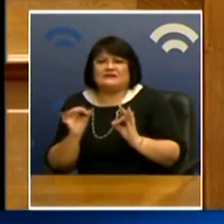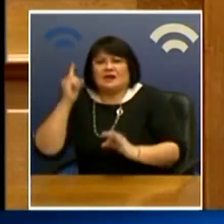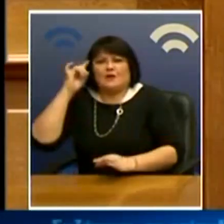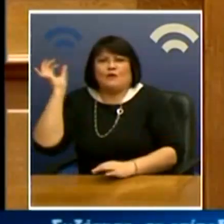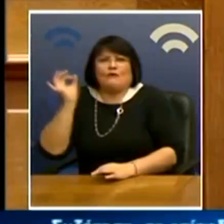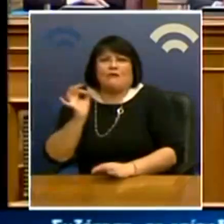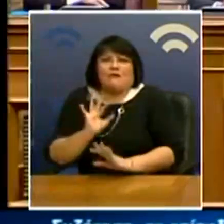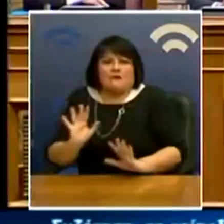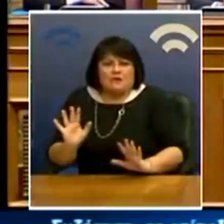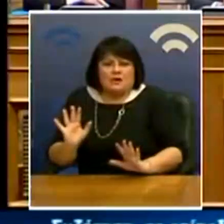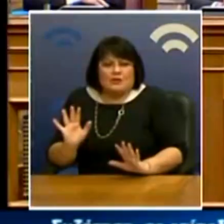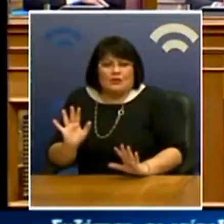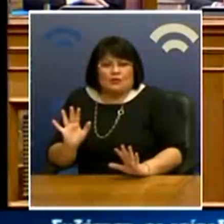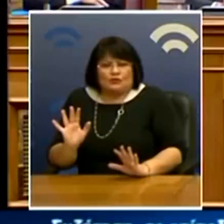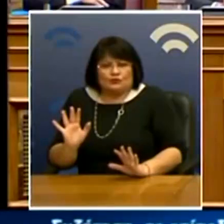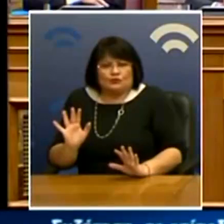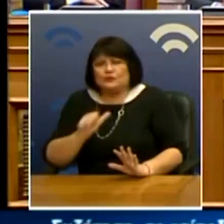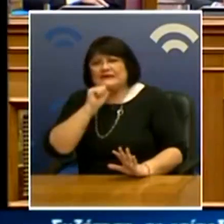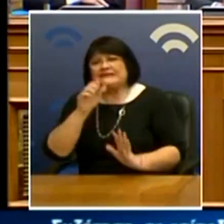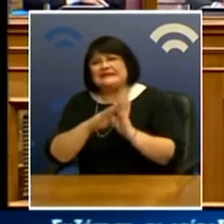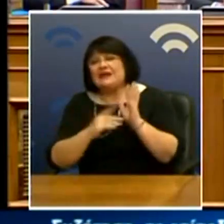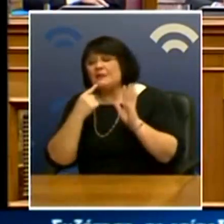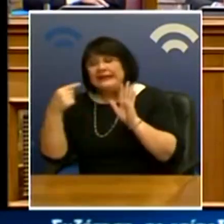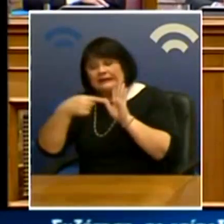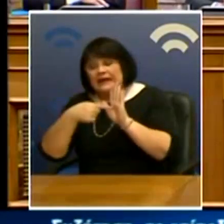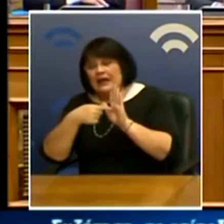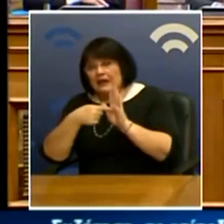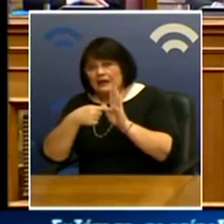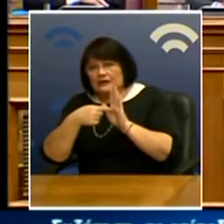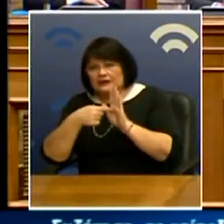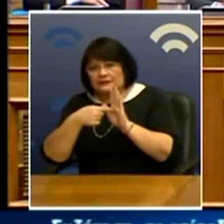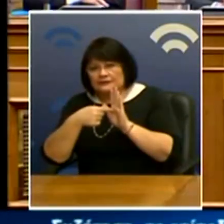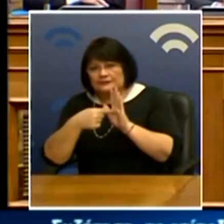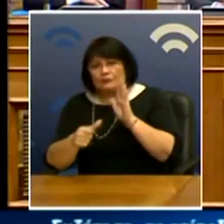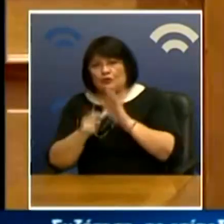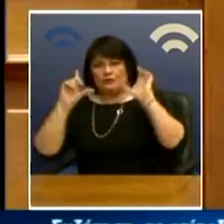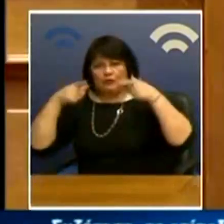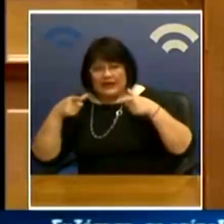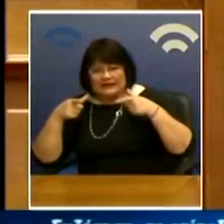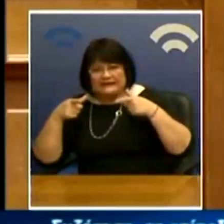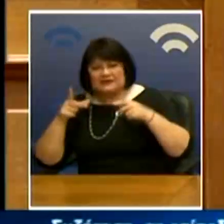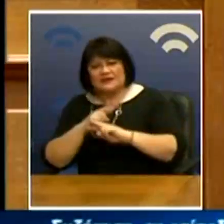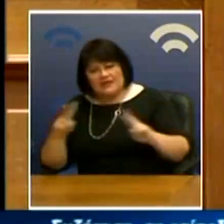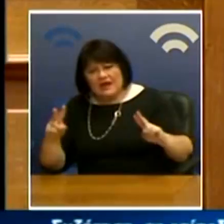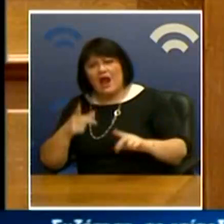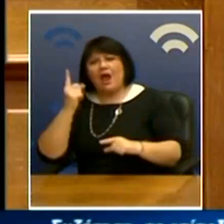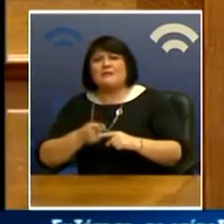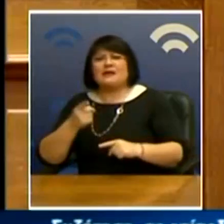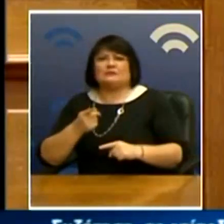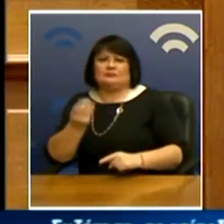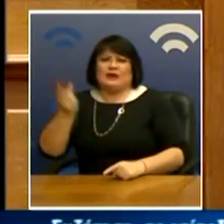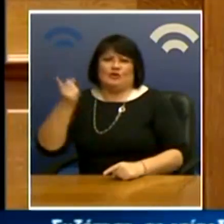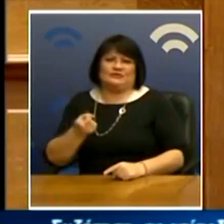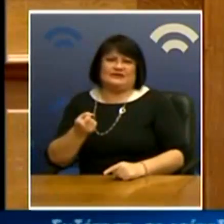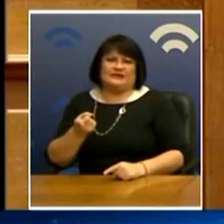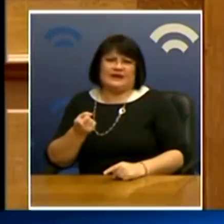αυτονόητο ότι η συνταγματική πρόβλεψη για τελική εκλογή του Προέδρου της Δημοκρατίας με απλή πλειοψηφία